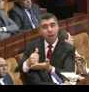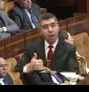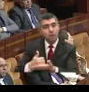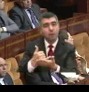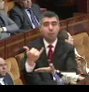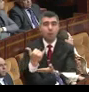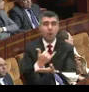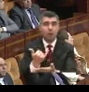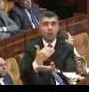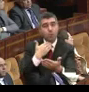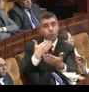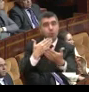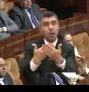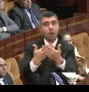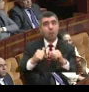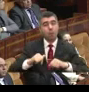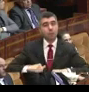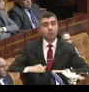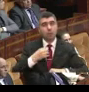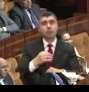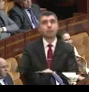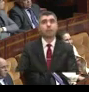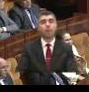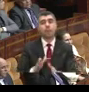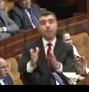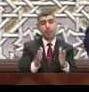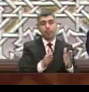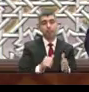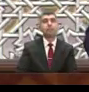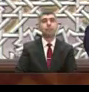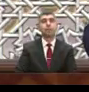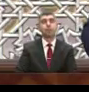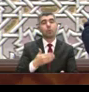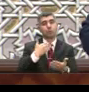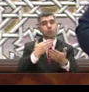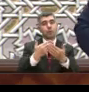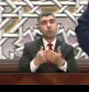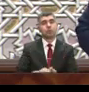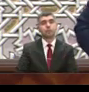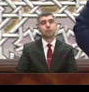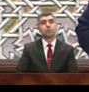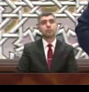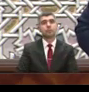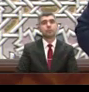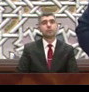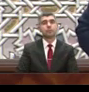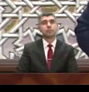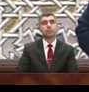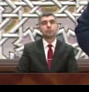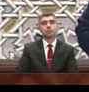وشكرا، بغيت توصل هذا الشيء للسيد الوزير. السيد الوزير. نعم شكرا سيد النائب المحترم. نعم